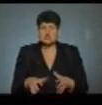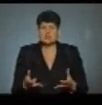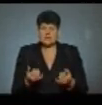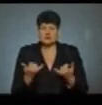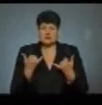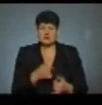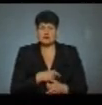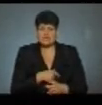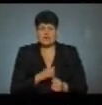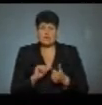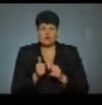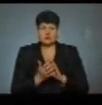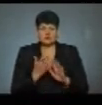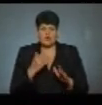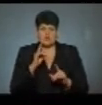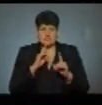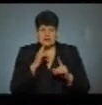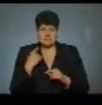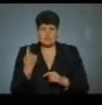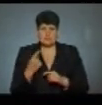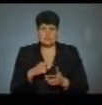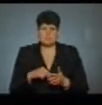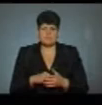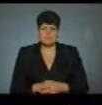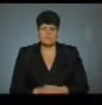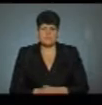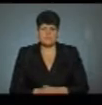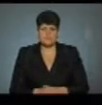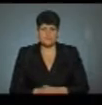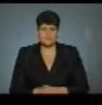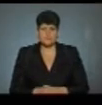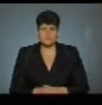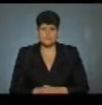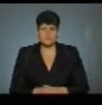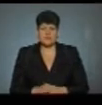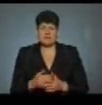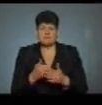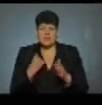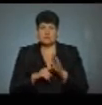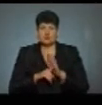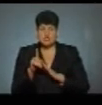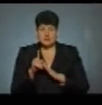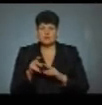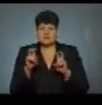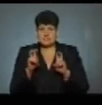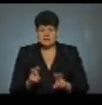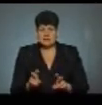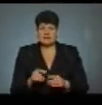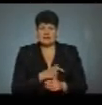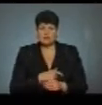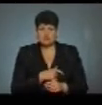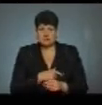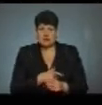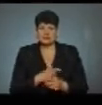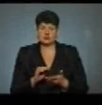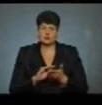на позачерговій сесії міськради. Більше розповість Любов Гадомська. Перед початком пленарного засідання депутати,